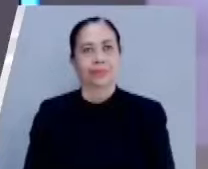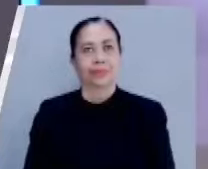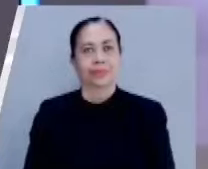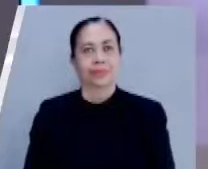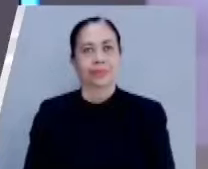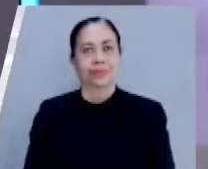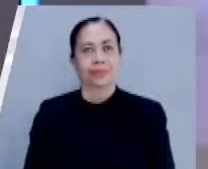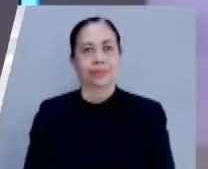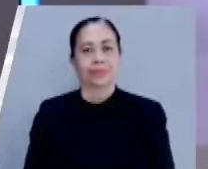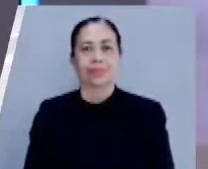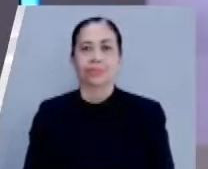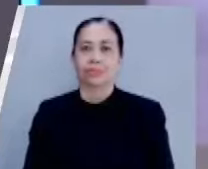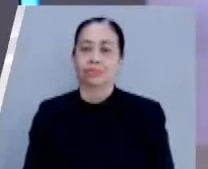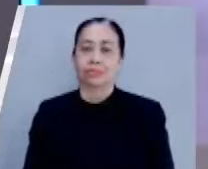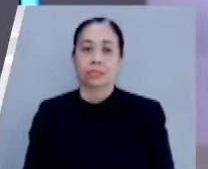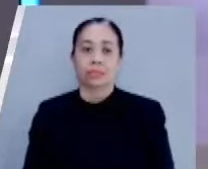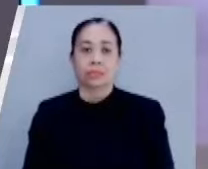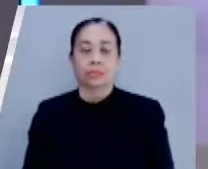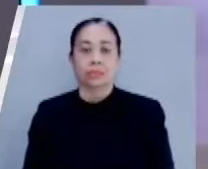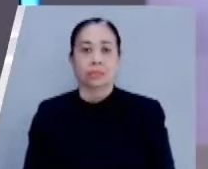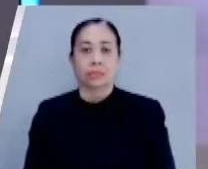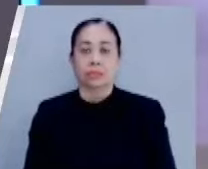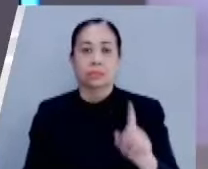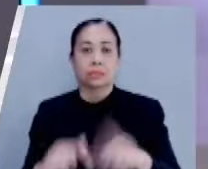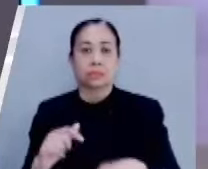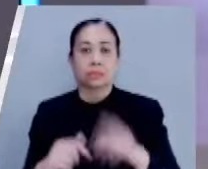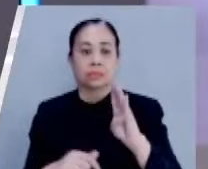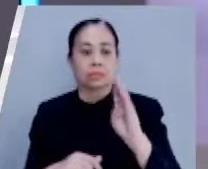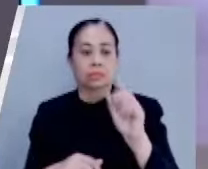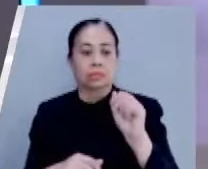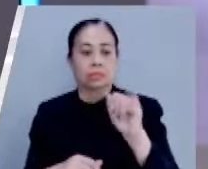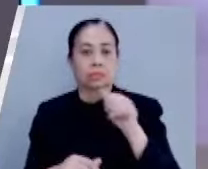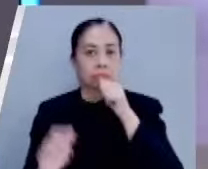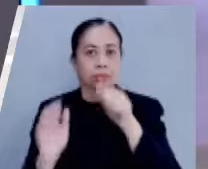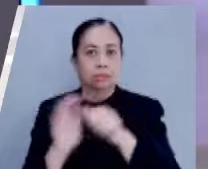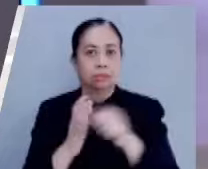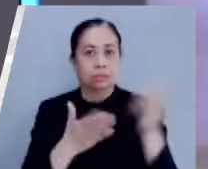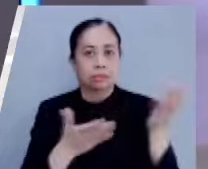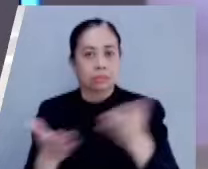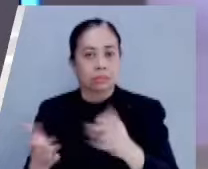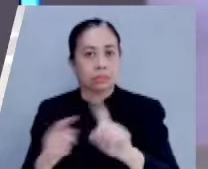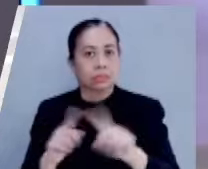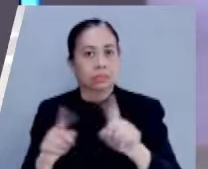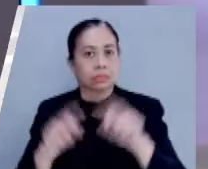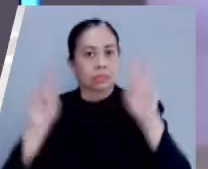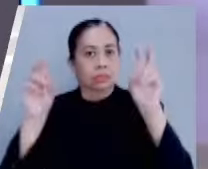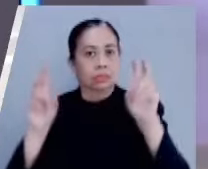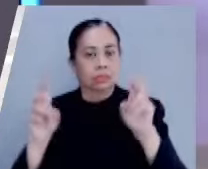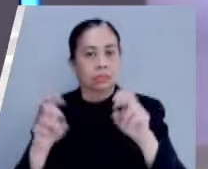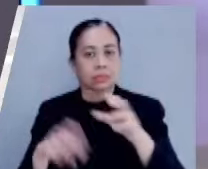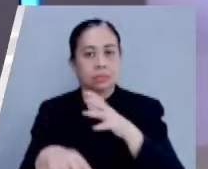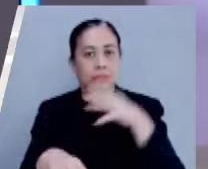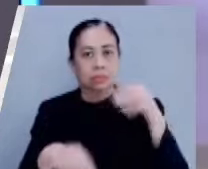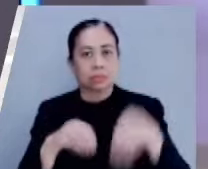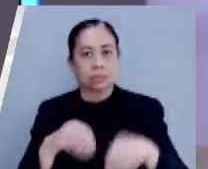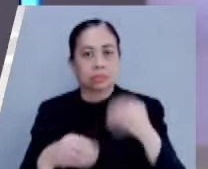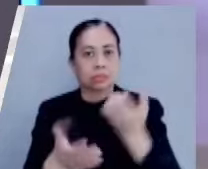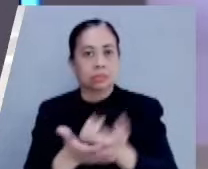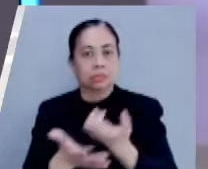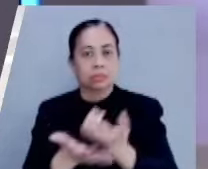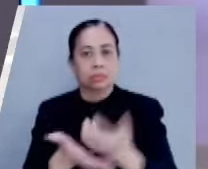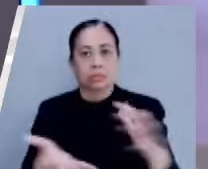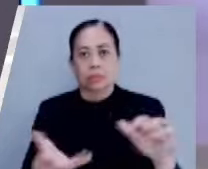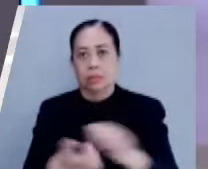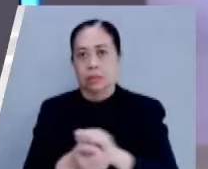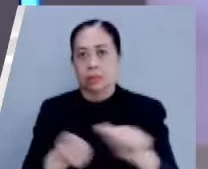hindi na pwedeng piyansahan ang smuggling at iba pang itinuturing na agricultural economic sabotage